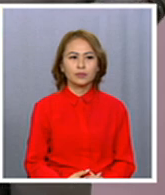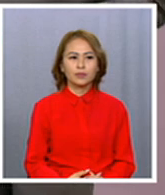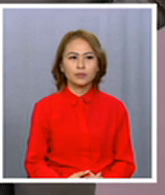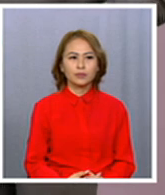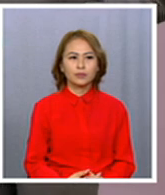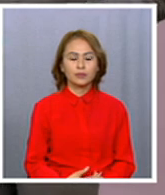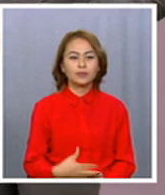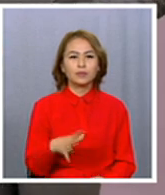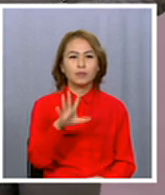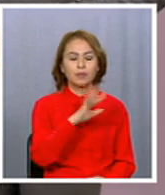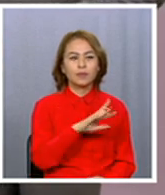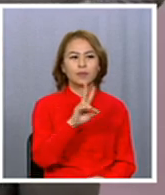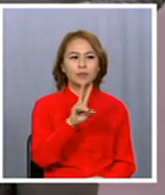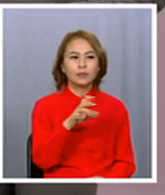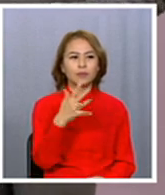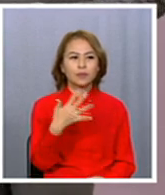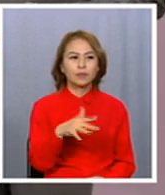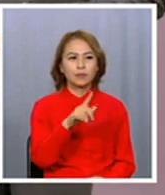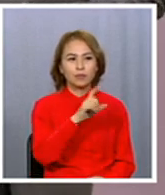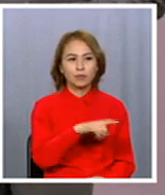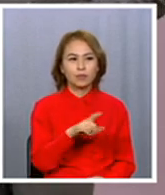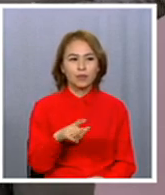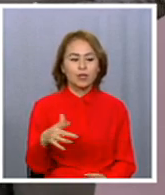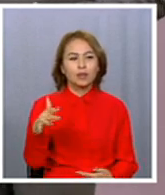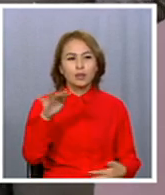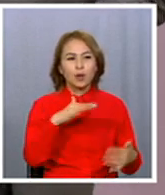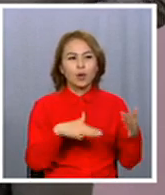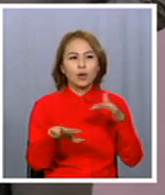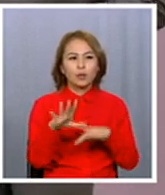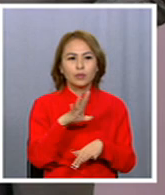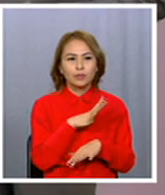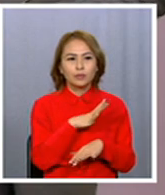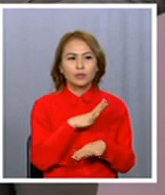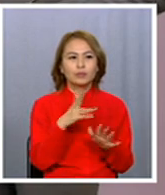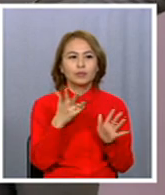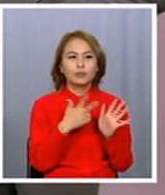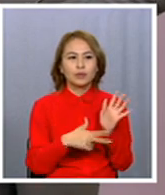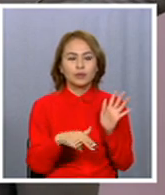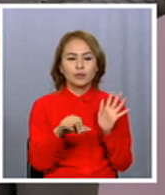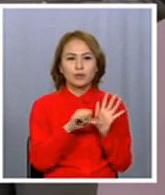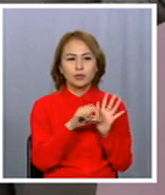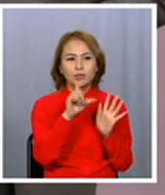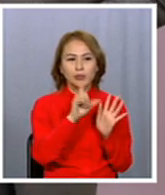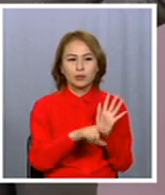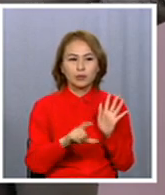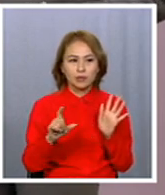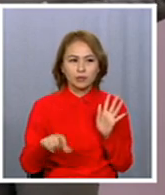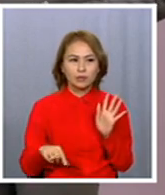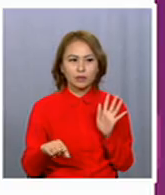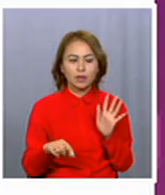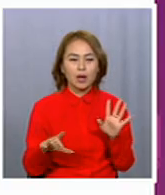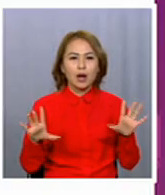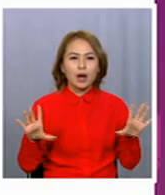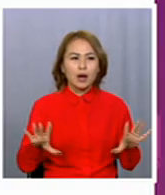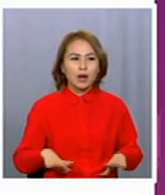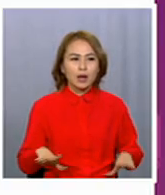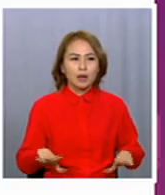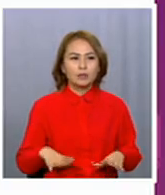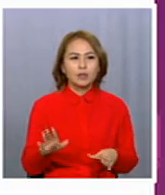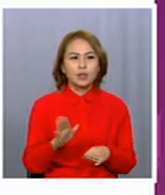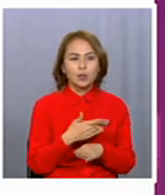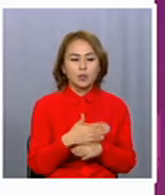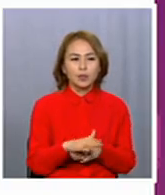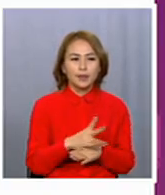жазайық. Барлығы 250 адам. Тауға өрмеледі 86 адам.